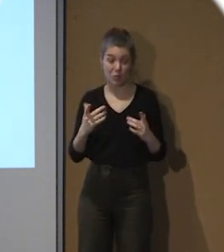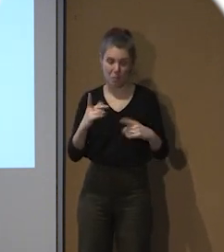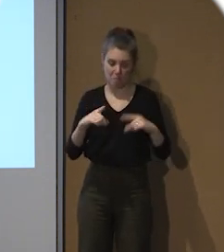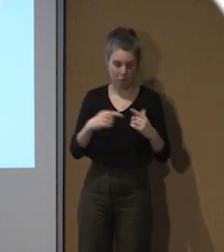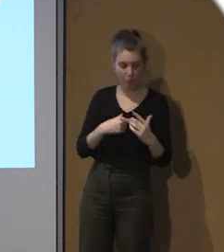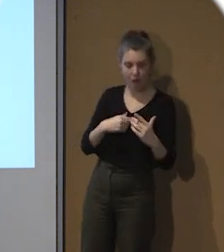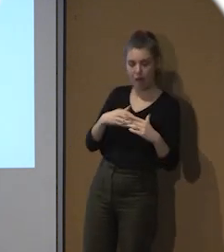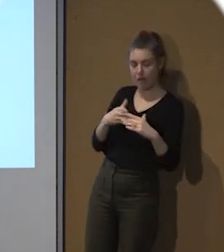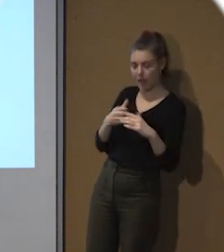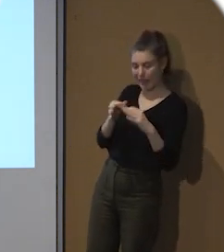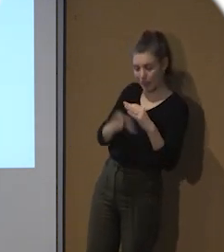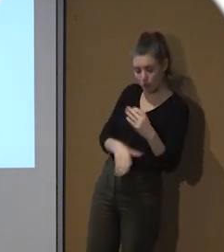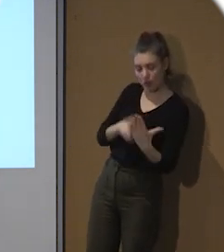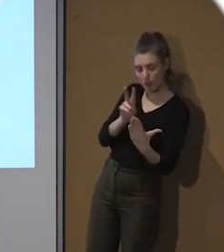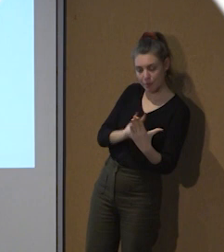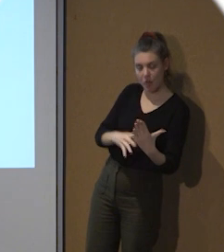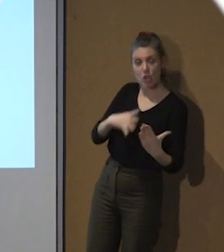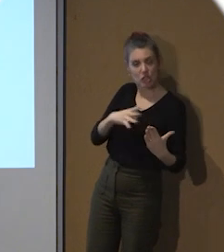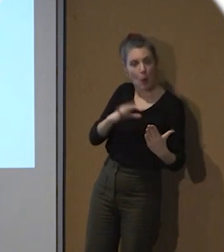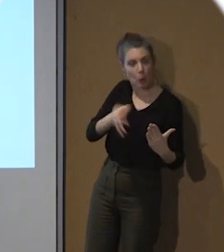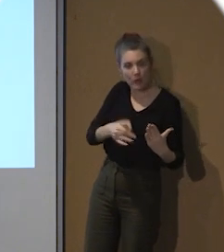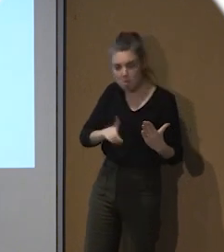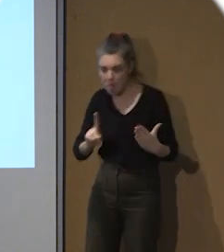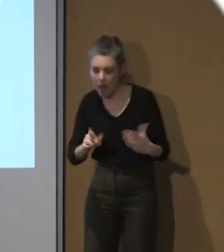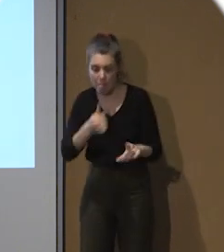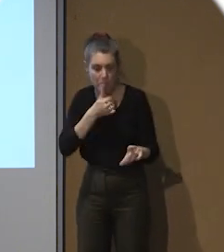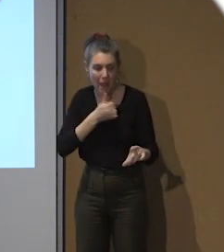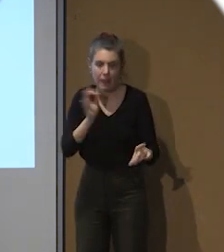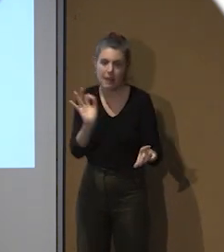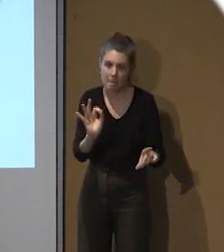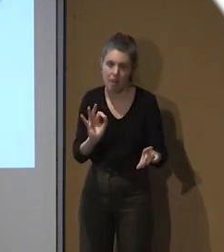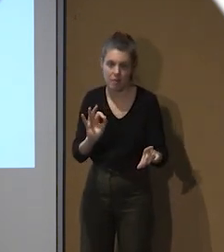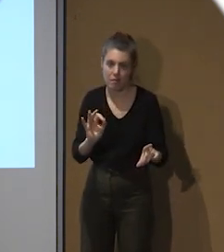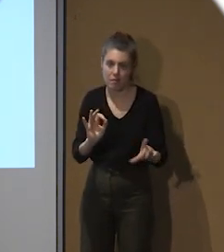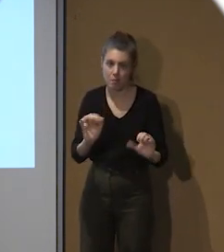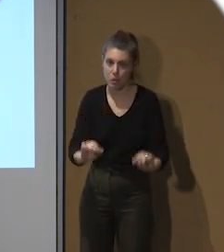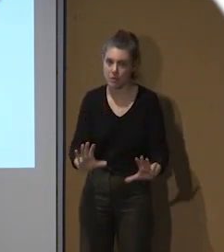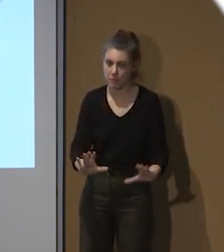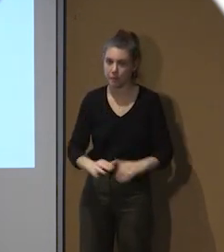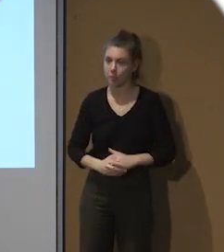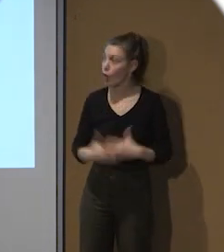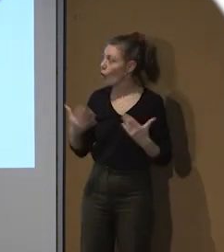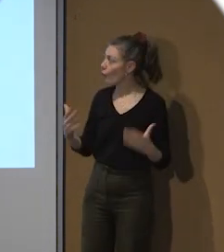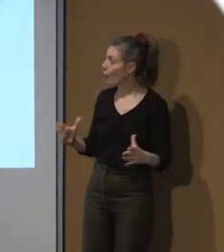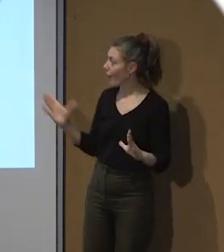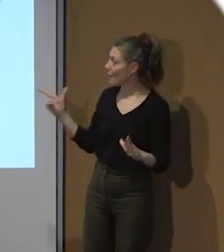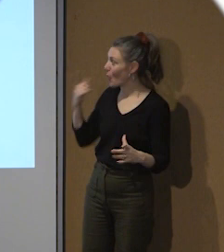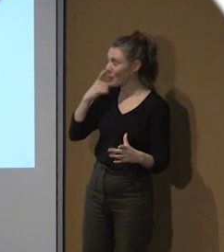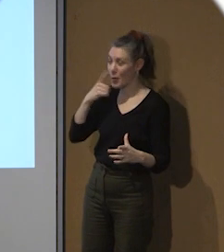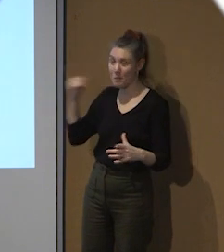Voilà, là c'est la bibliographie si vous cherchez, si vous souhaitez aller un petit peu plus loin. Et puis maintenant, vous savez ce qu'il vous reste à faire.